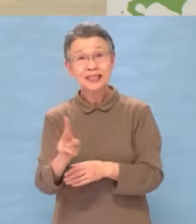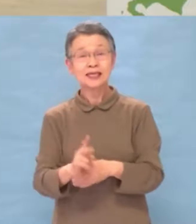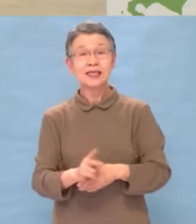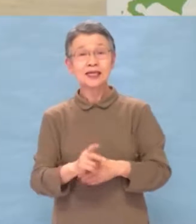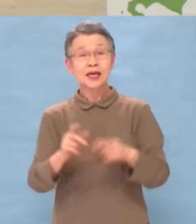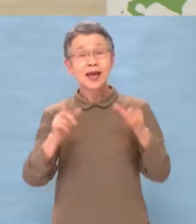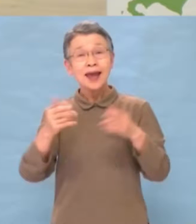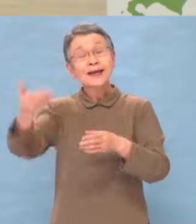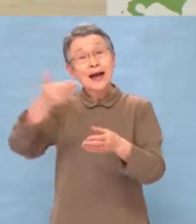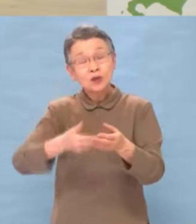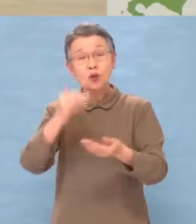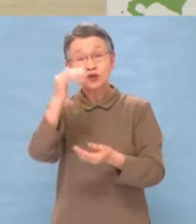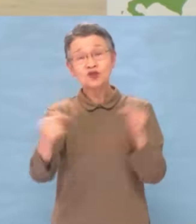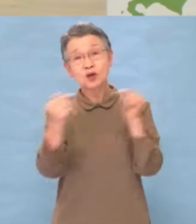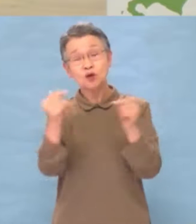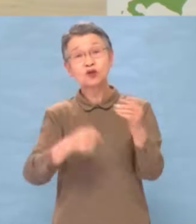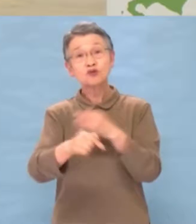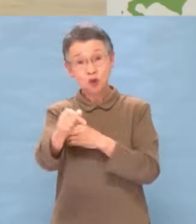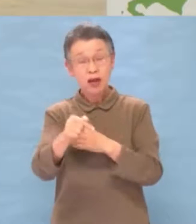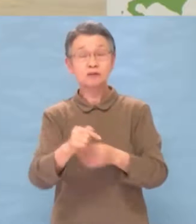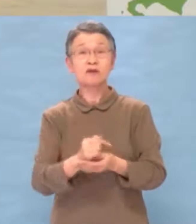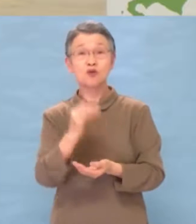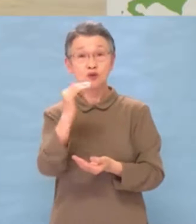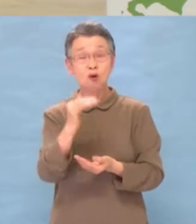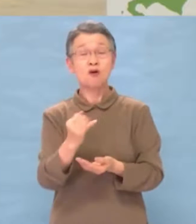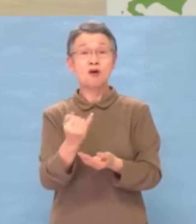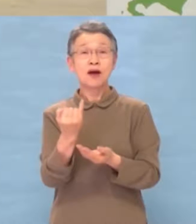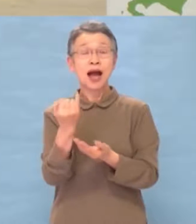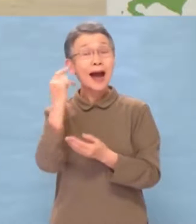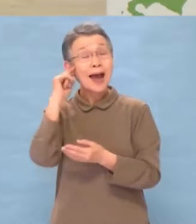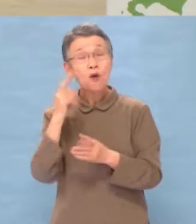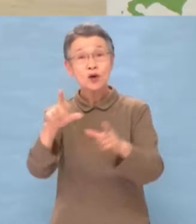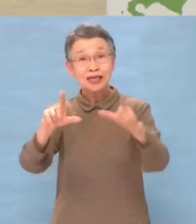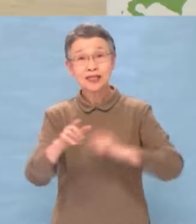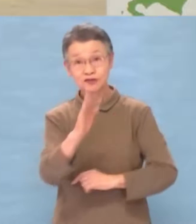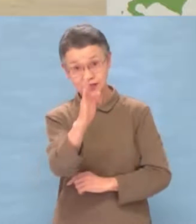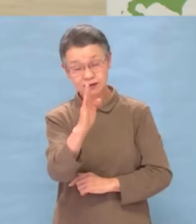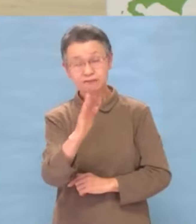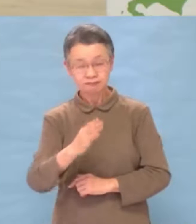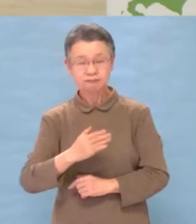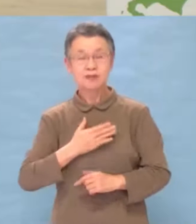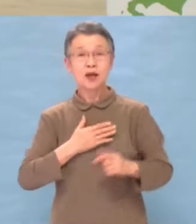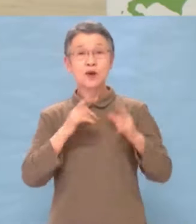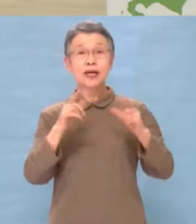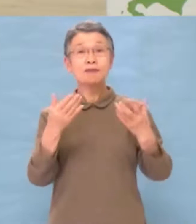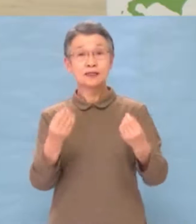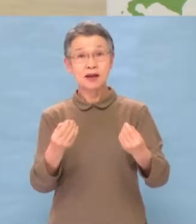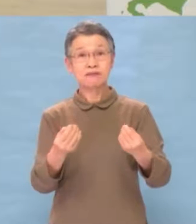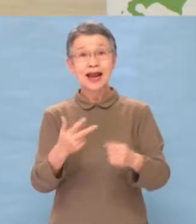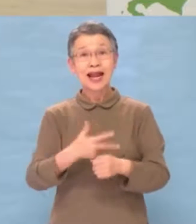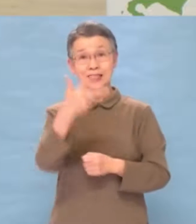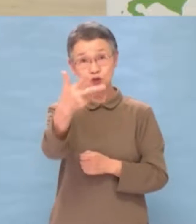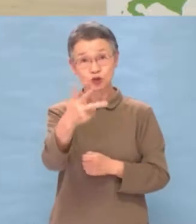府に返還を含めた外交交渉に当たってほしいかお考えをお願いします。 わかりました。来週